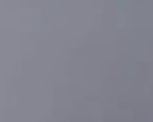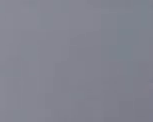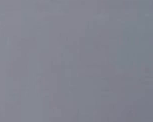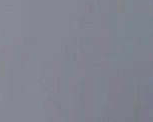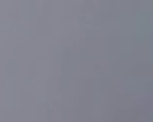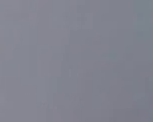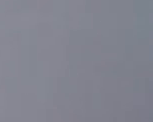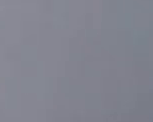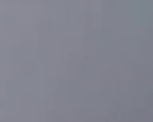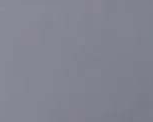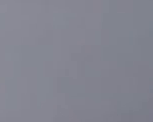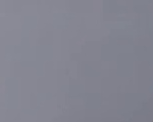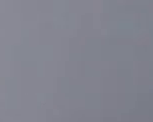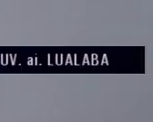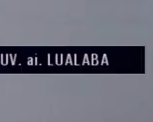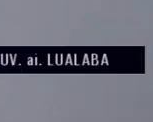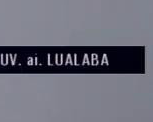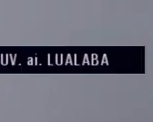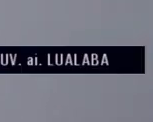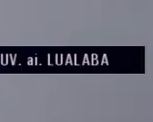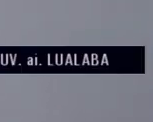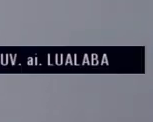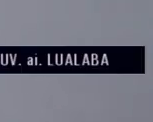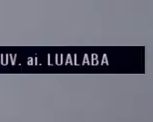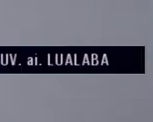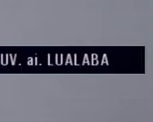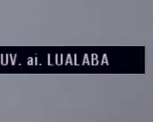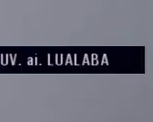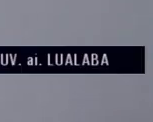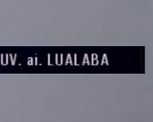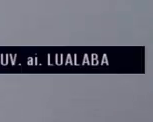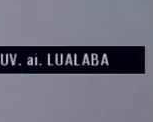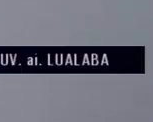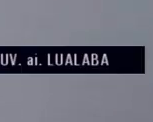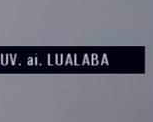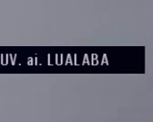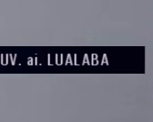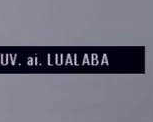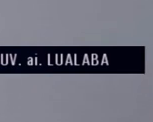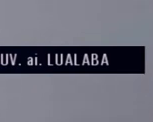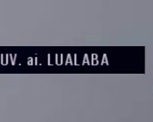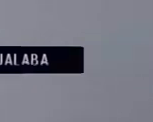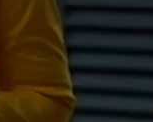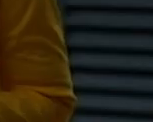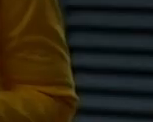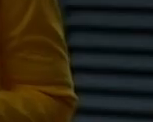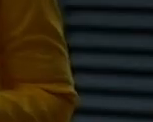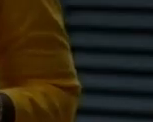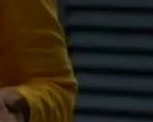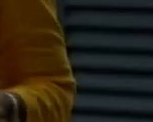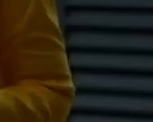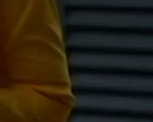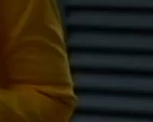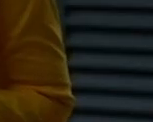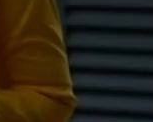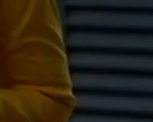mandat, il a répondu présent à ces cris d'alarme, oui, de la population de la province du Lualaba. Le bâtiment qui fait office de